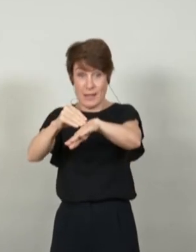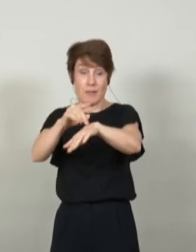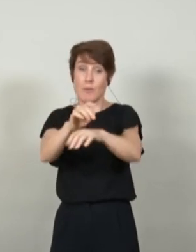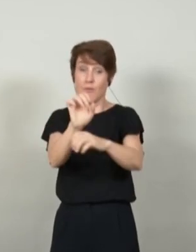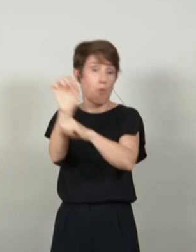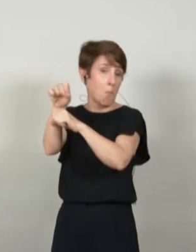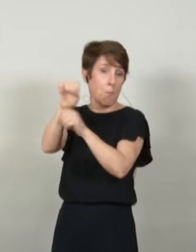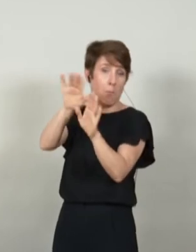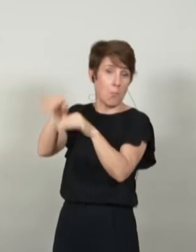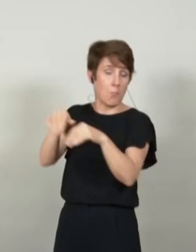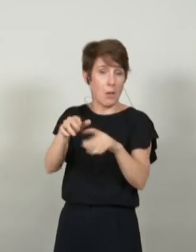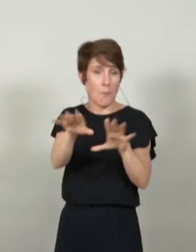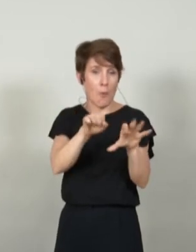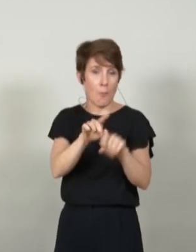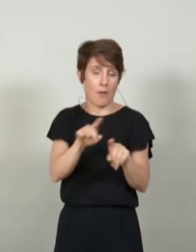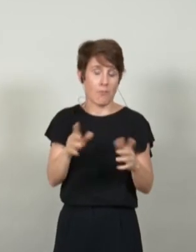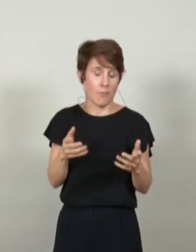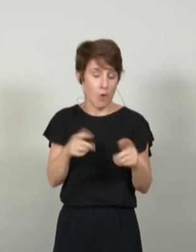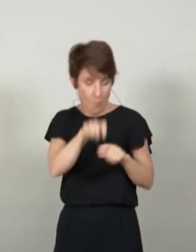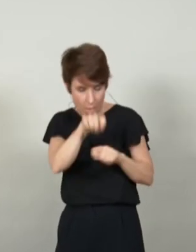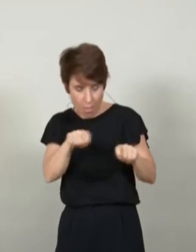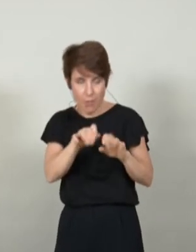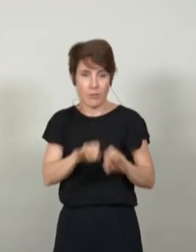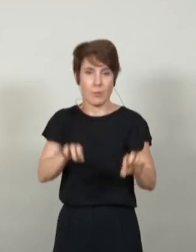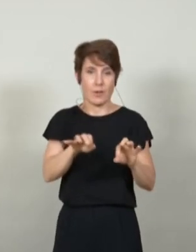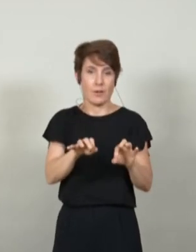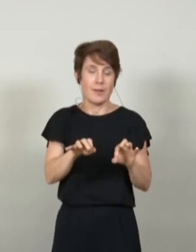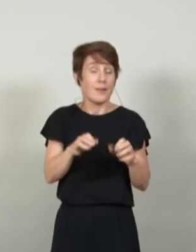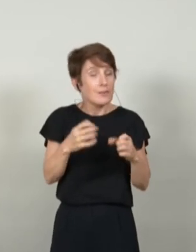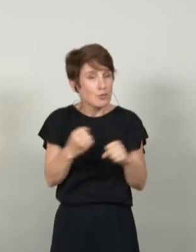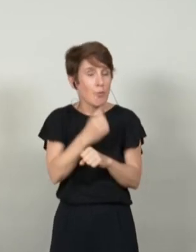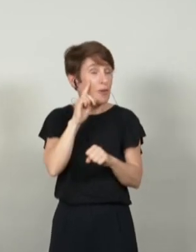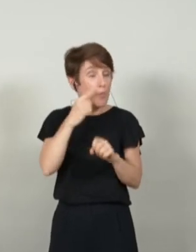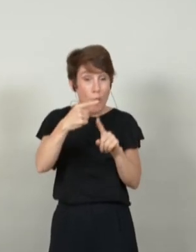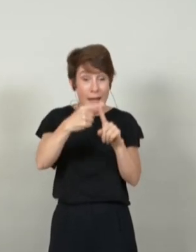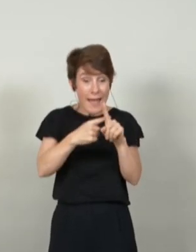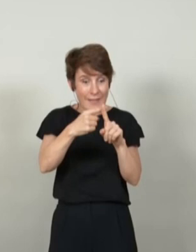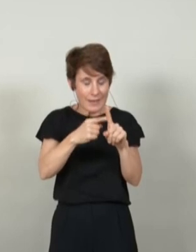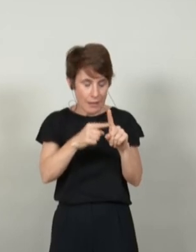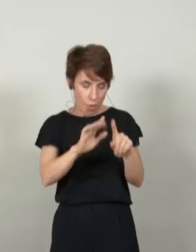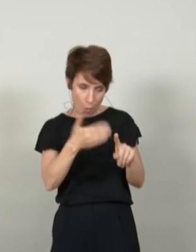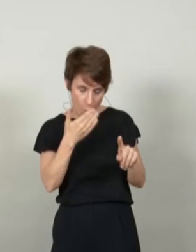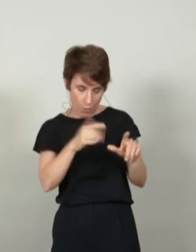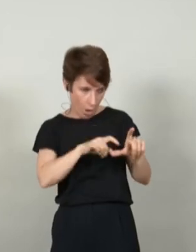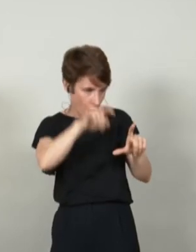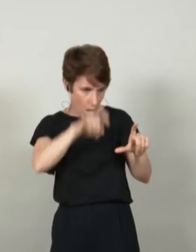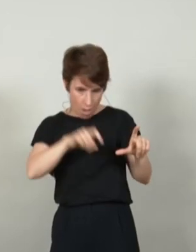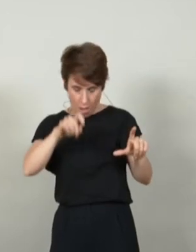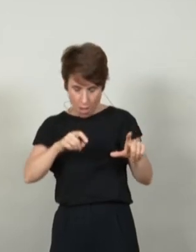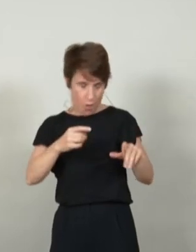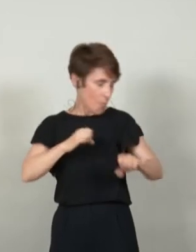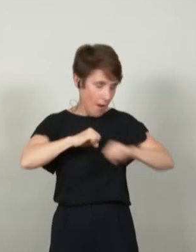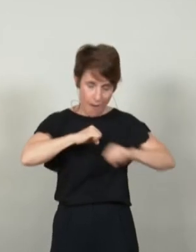de ces sondages où la production de telles indicateurs vous aurez peut-être stimulé pour agir et obtenir de réels résultats pour